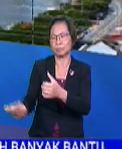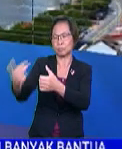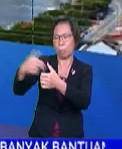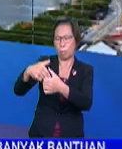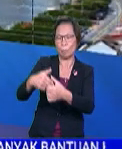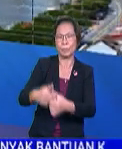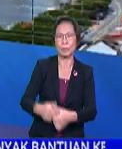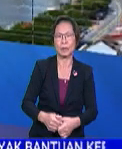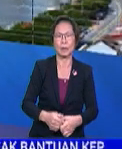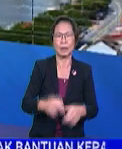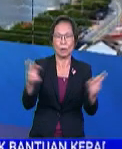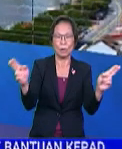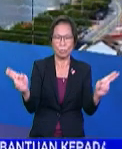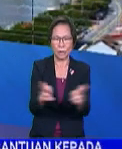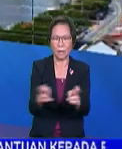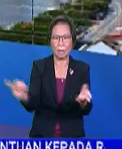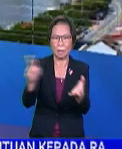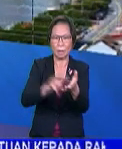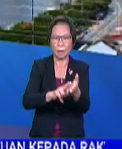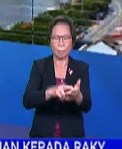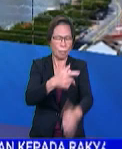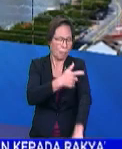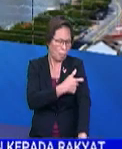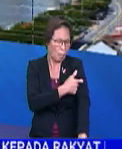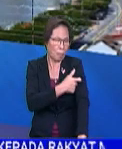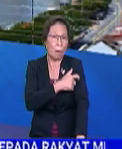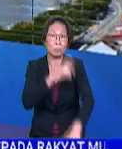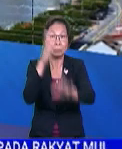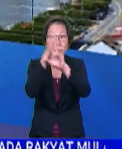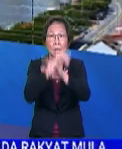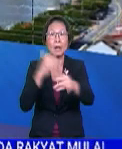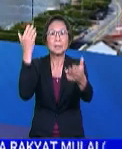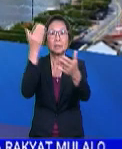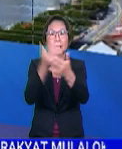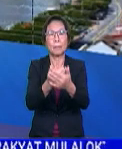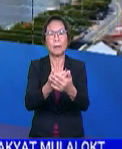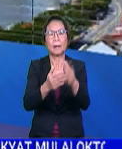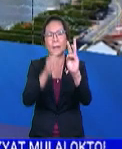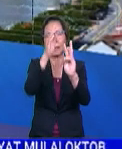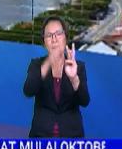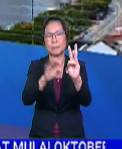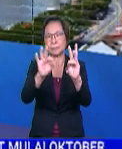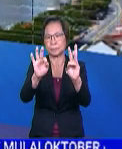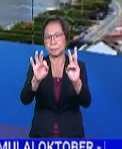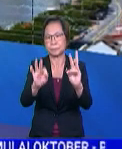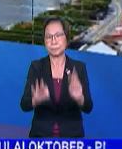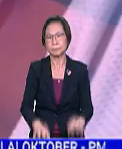Seterusnya, kita ikuti ringkasan laporan prestasi vaksinasi Sarawak setakat 6 September.